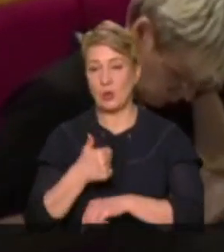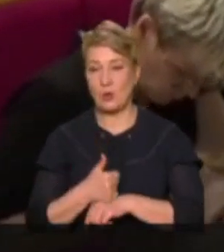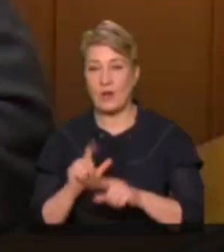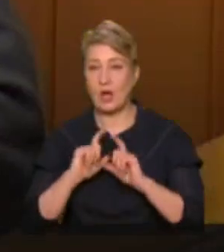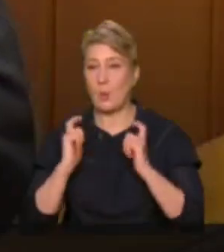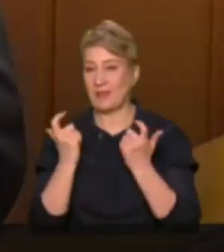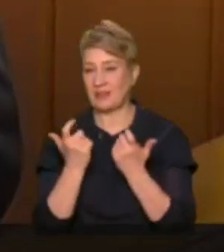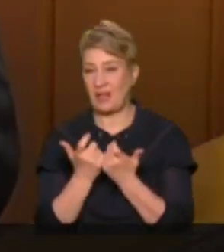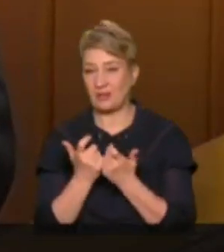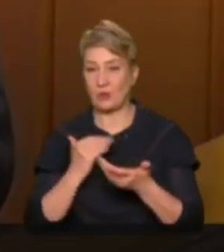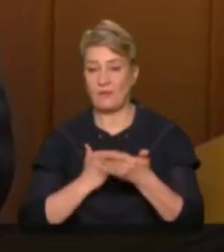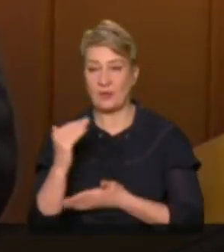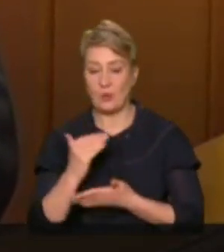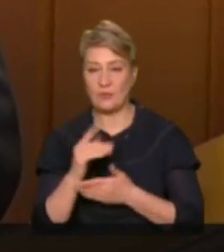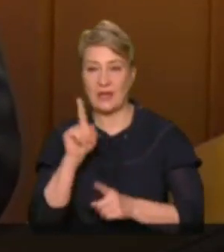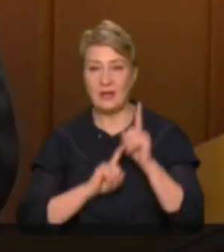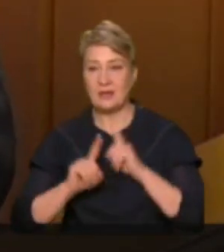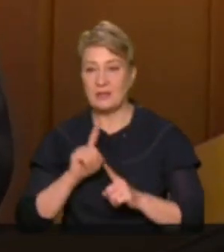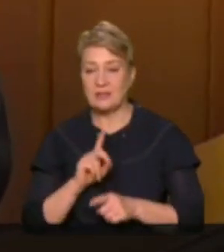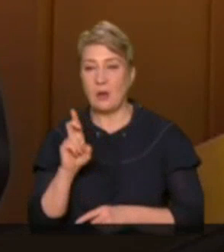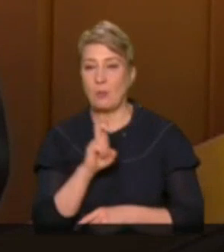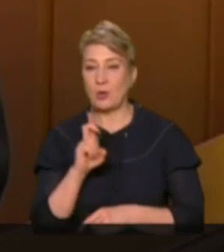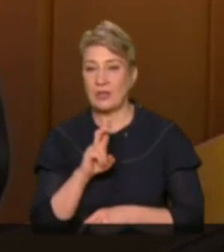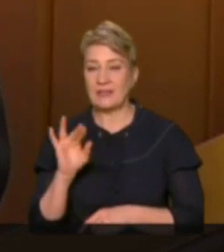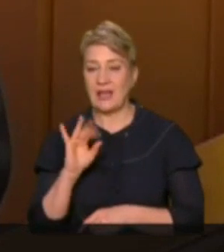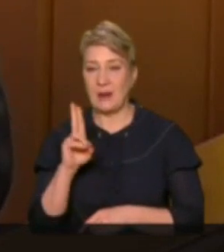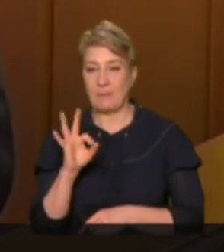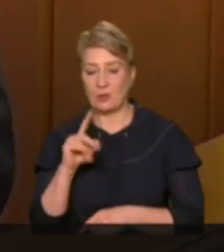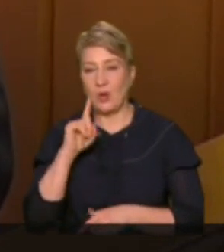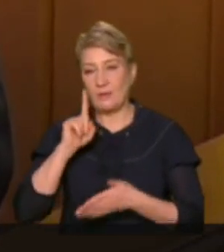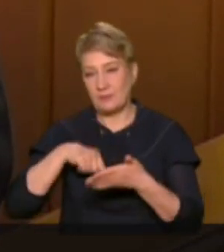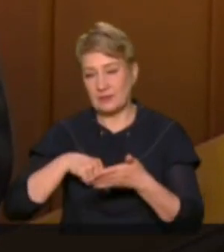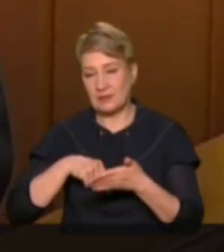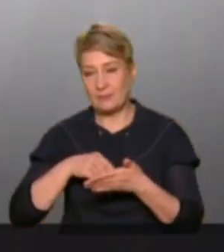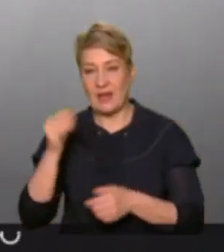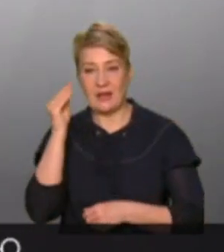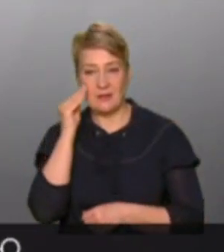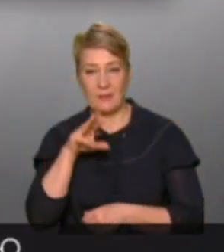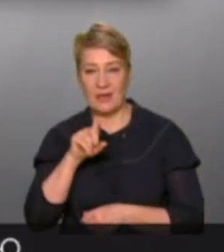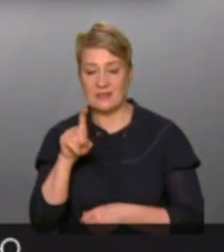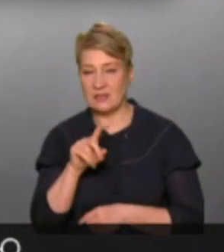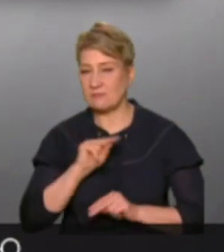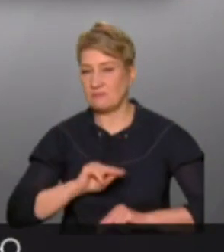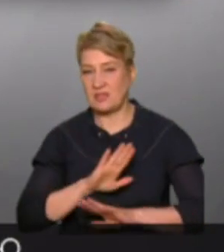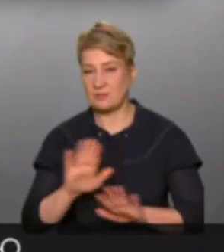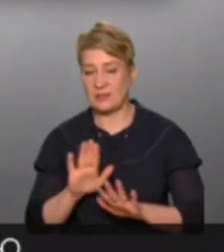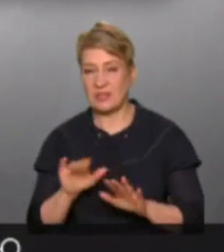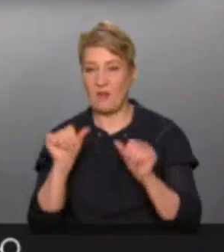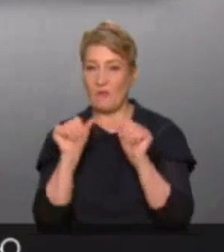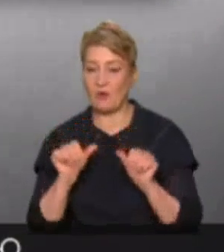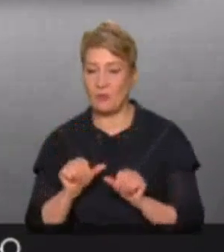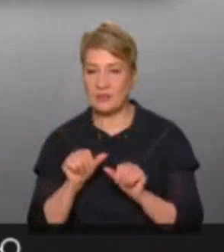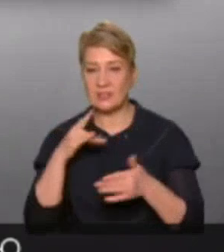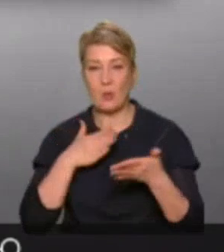з питань зовнішньої політики Богдан Яременко впевнений, що ідея МЗС – не спрацює. Формування політичної довіри